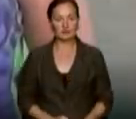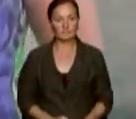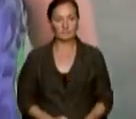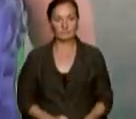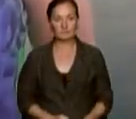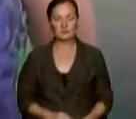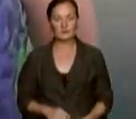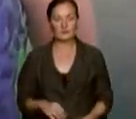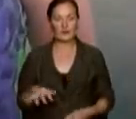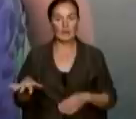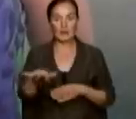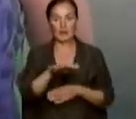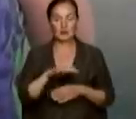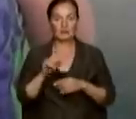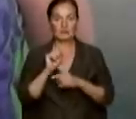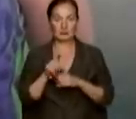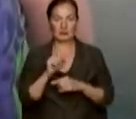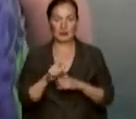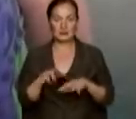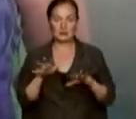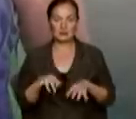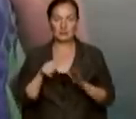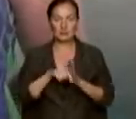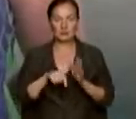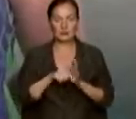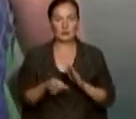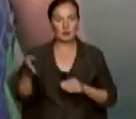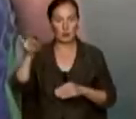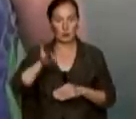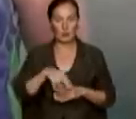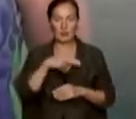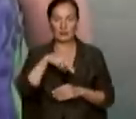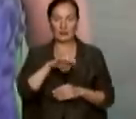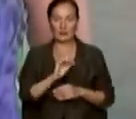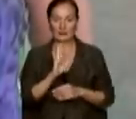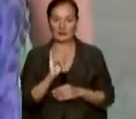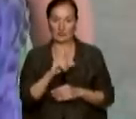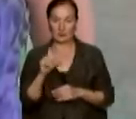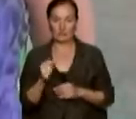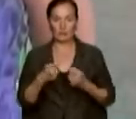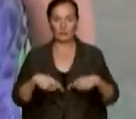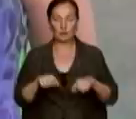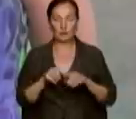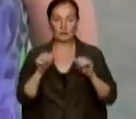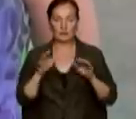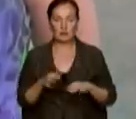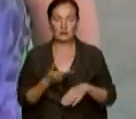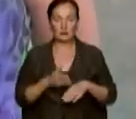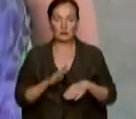Ландшафтний заказник місцевого значення гора Повиха, організований рішенням Полтавської обласної